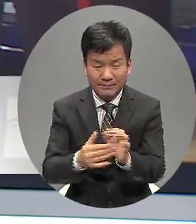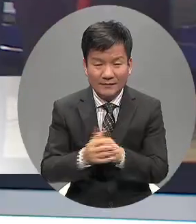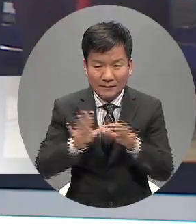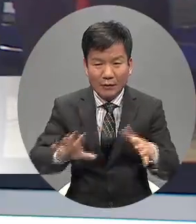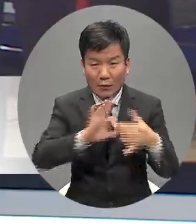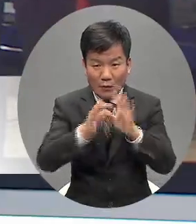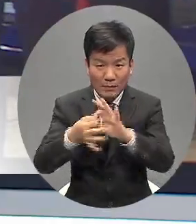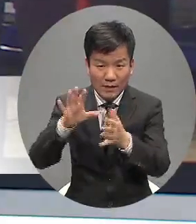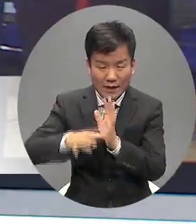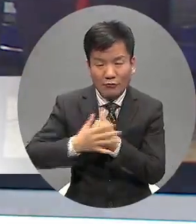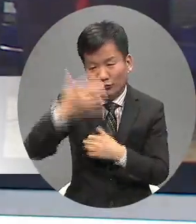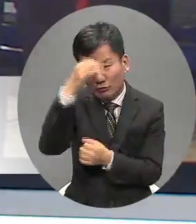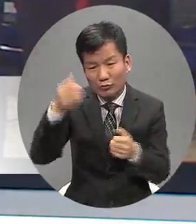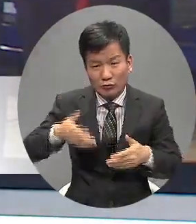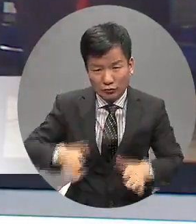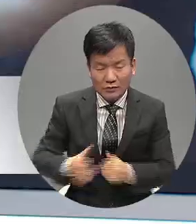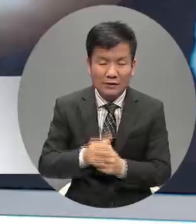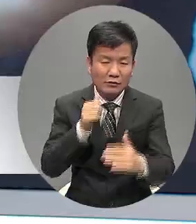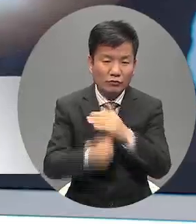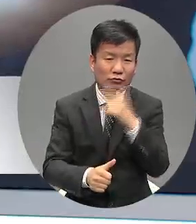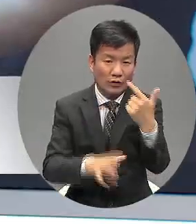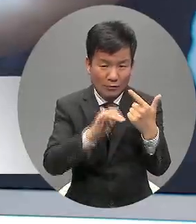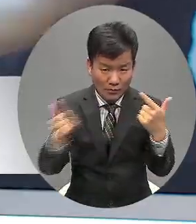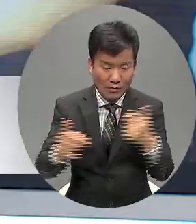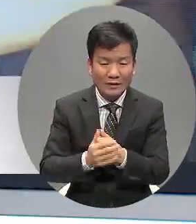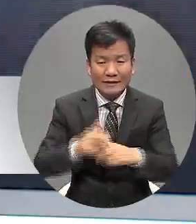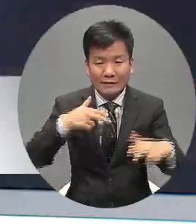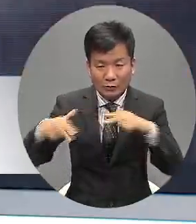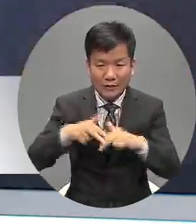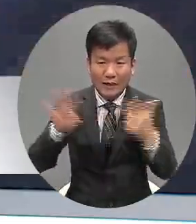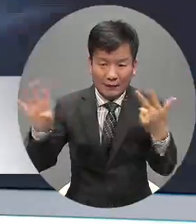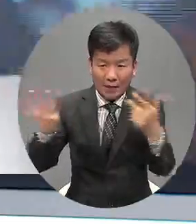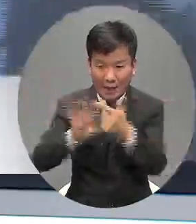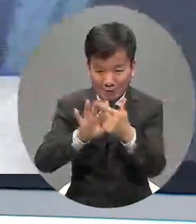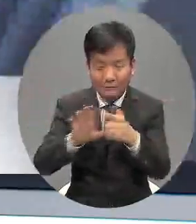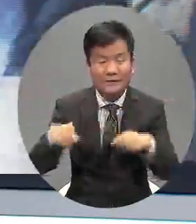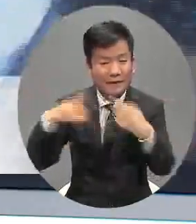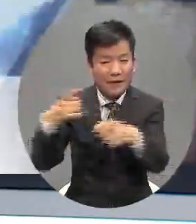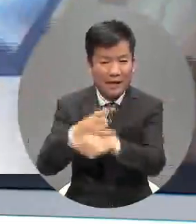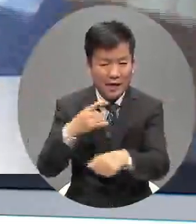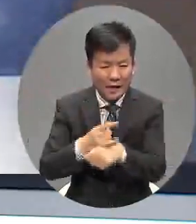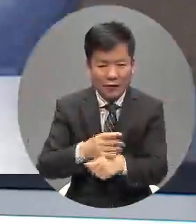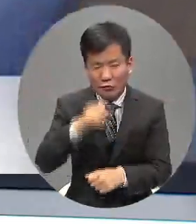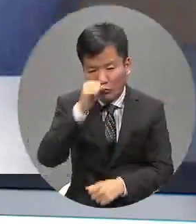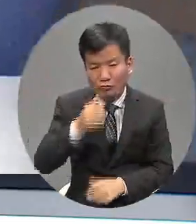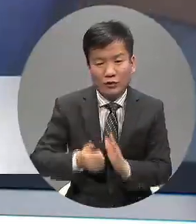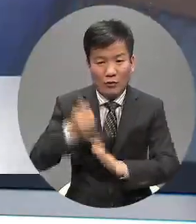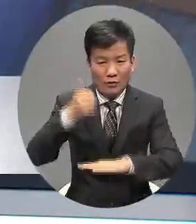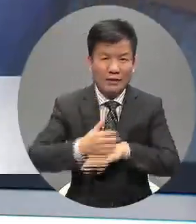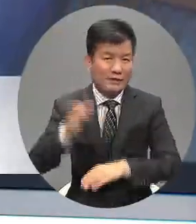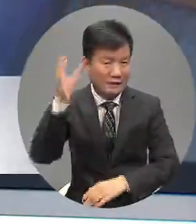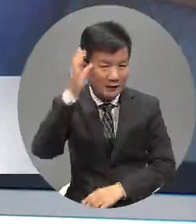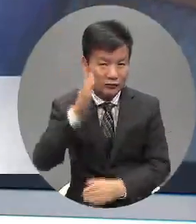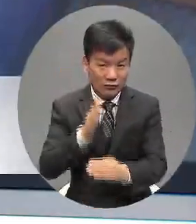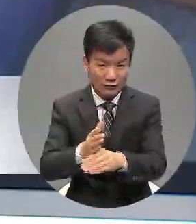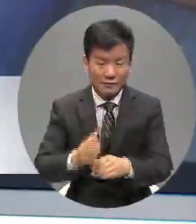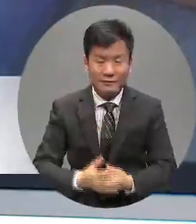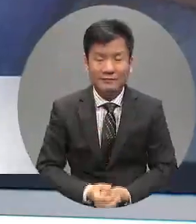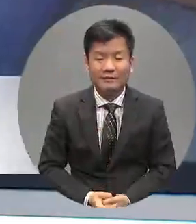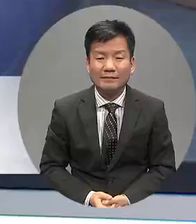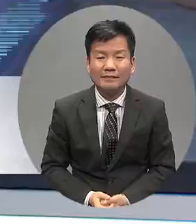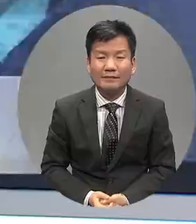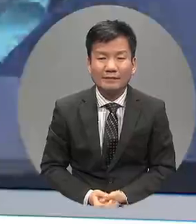이번 올림픽에는 충북 출신 선수 6명과 지도자 4명도 출전해 성적이 기대되고 있는데요. 이승준